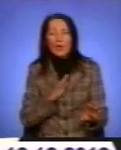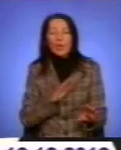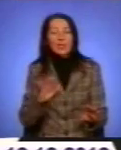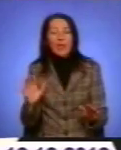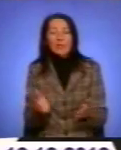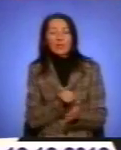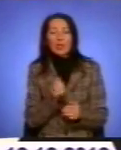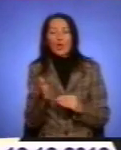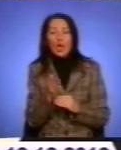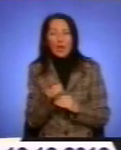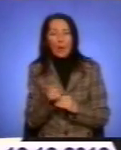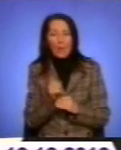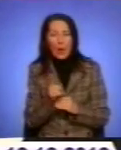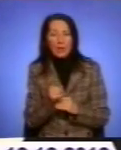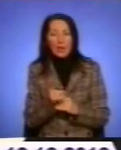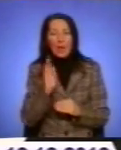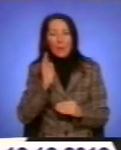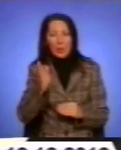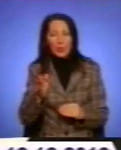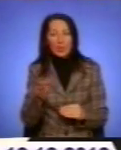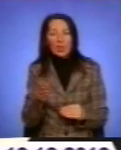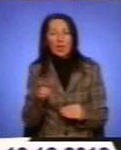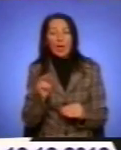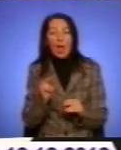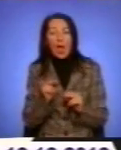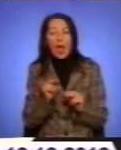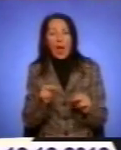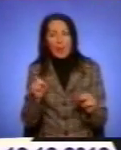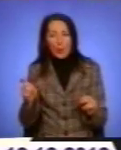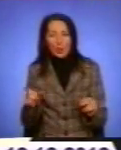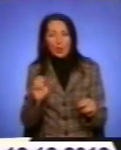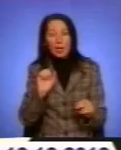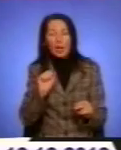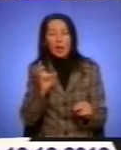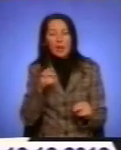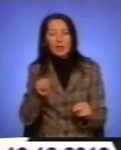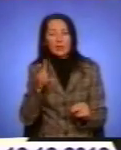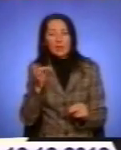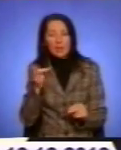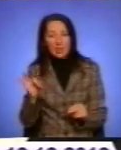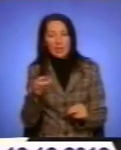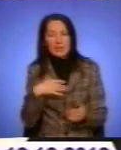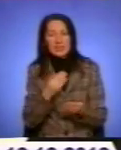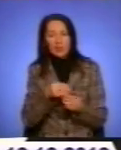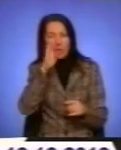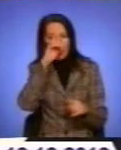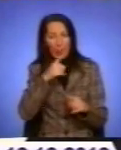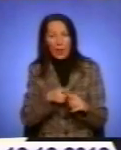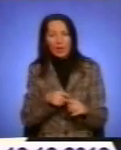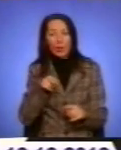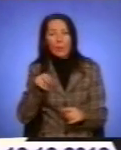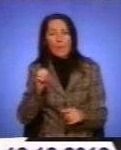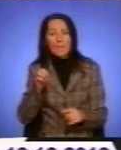рибалки майбутній апостол Андрій Первозванний своїм братом